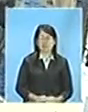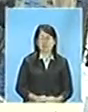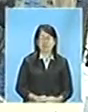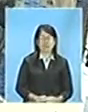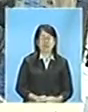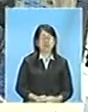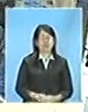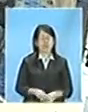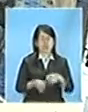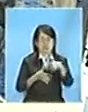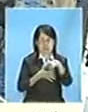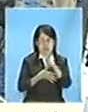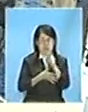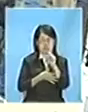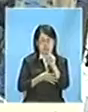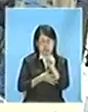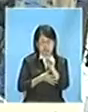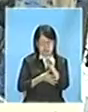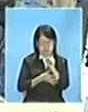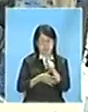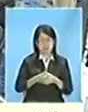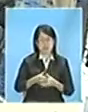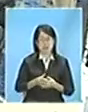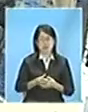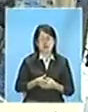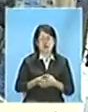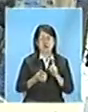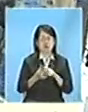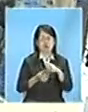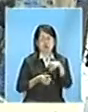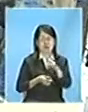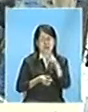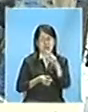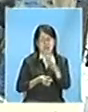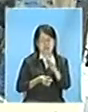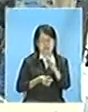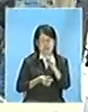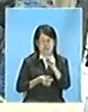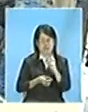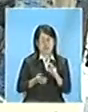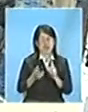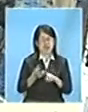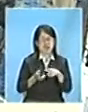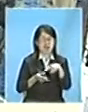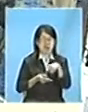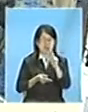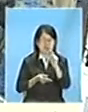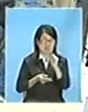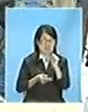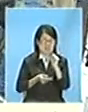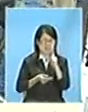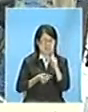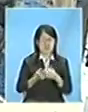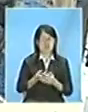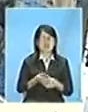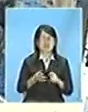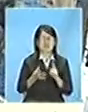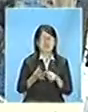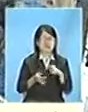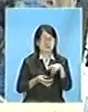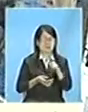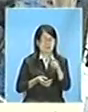นายประสงค์ตันมณีวัฒนานายประสงค์นุรักษ์นายประสงค์ศักดิ์บุญเดชนายประสิท